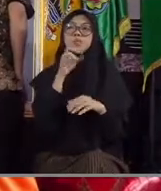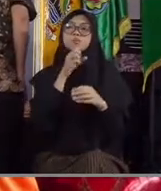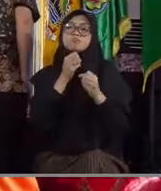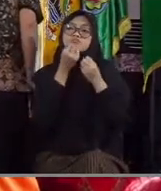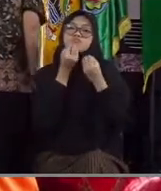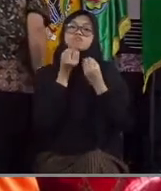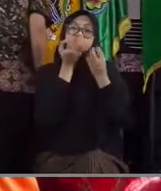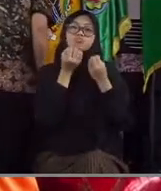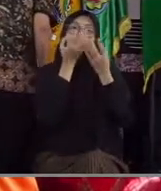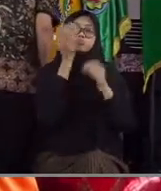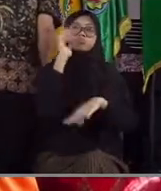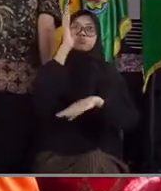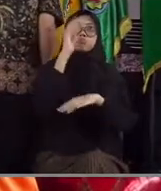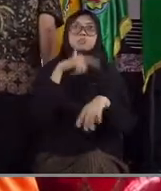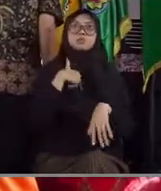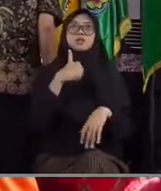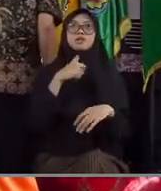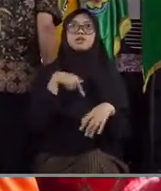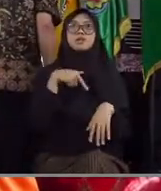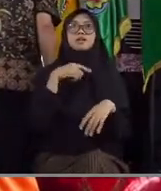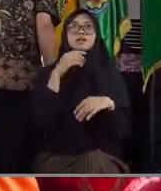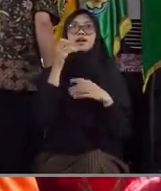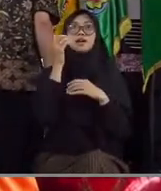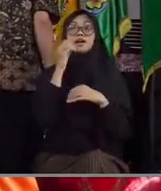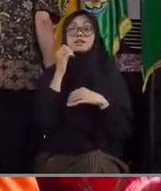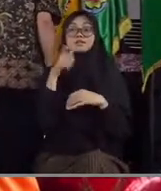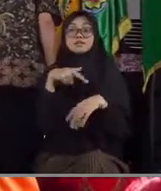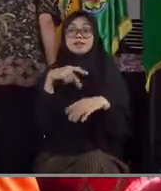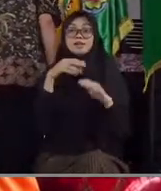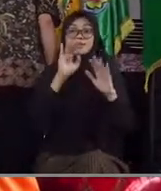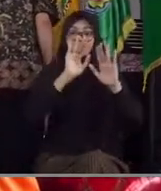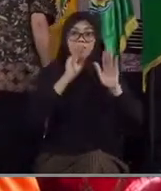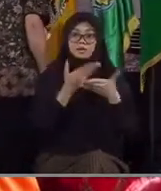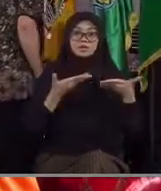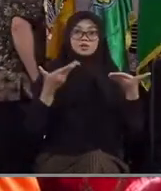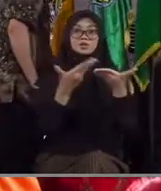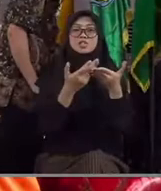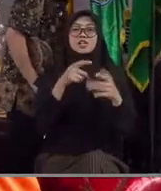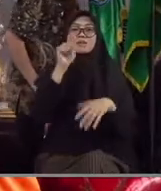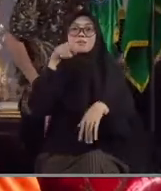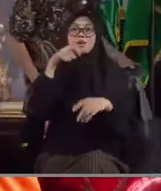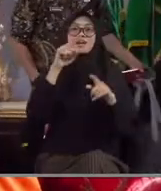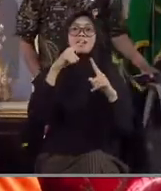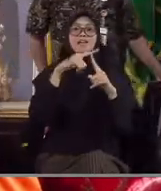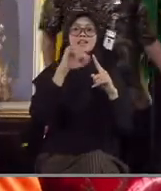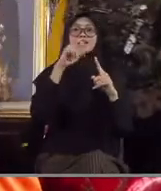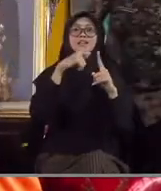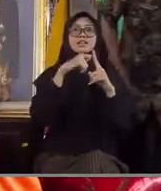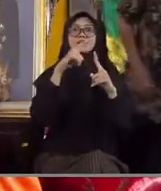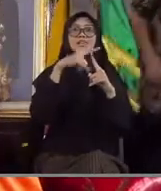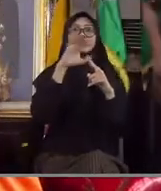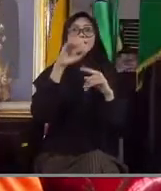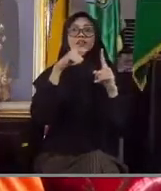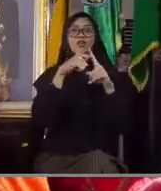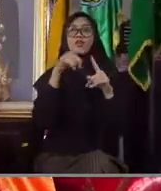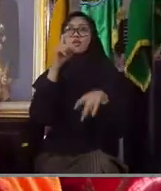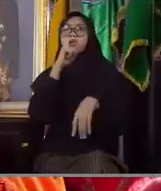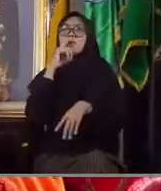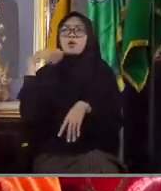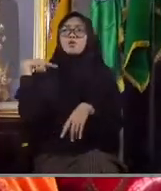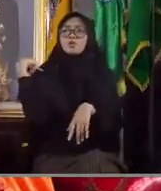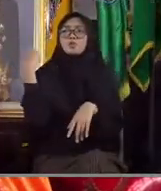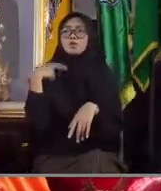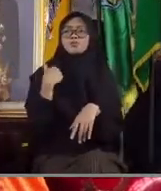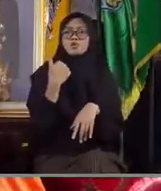memaparkan ekonomi kreatif, kita juga kreatif. Kreatif di sosial media main TikTok karena Bapak Gubernur kita berani main TikTok di